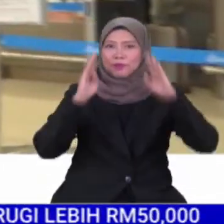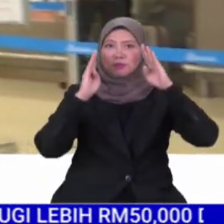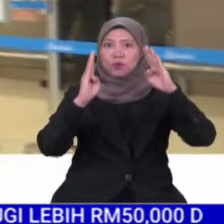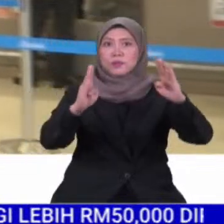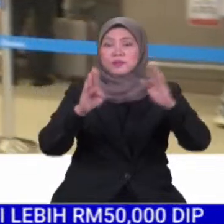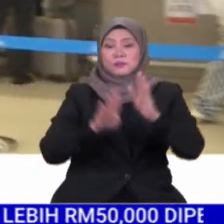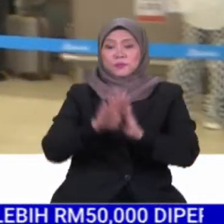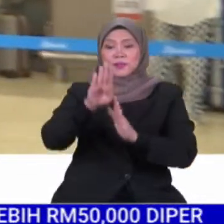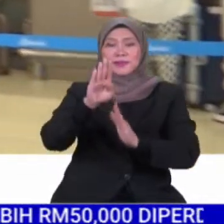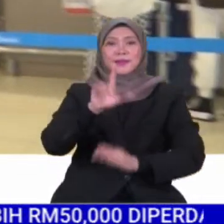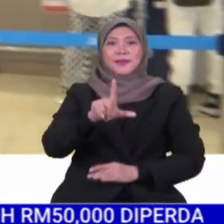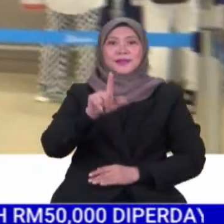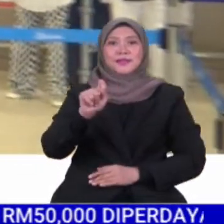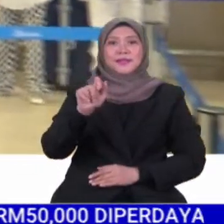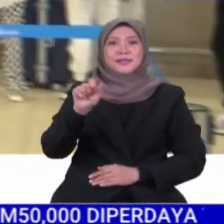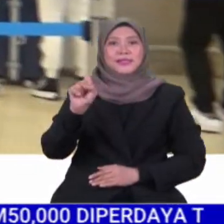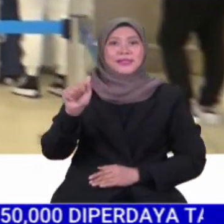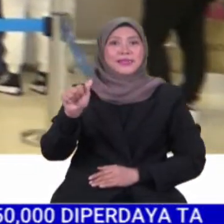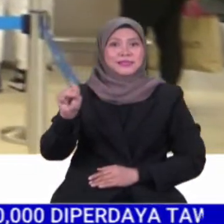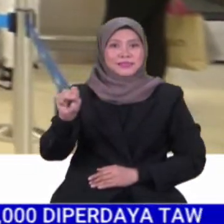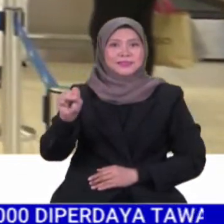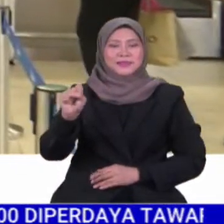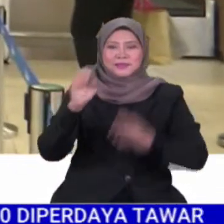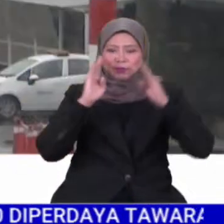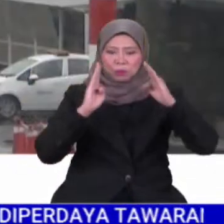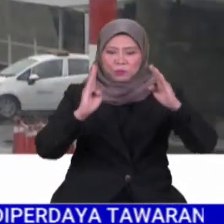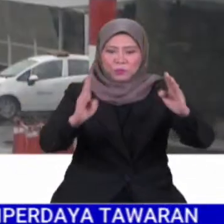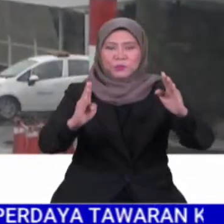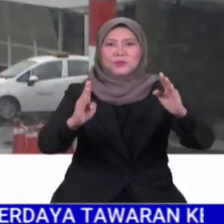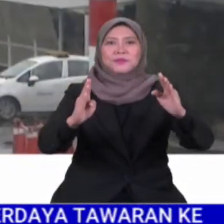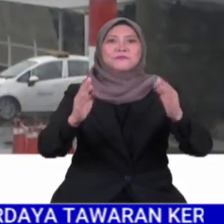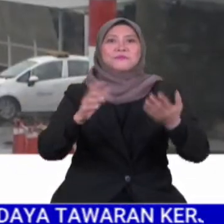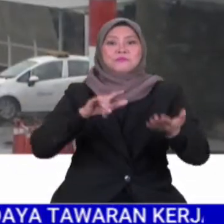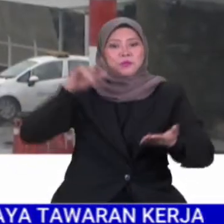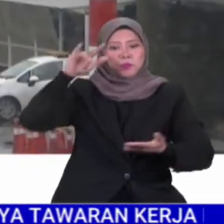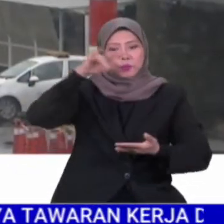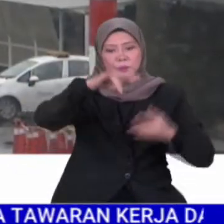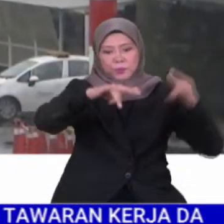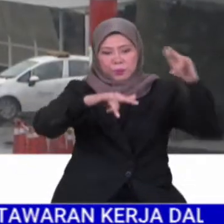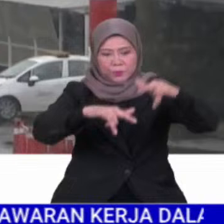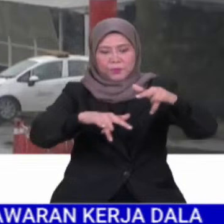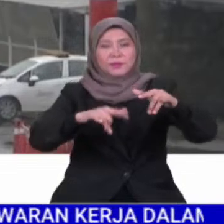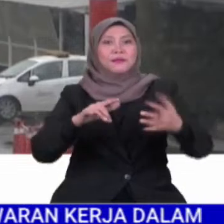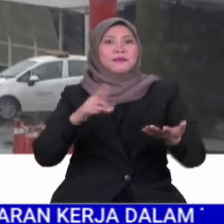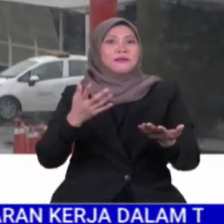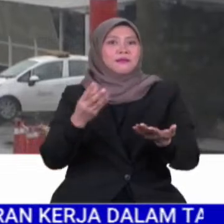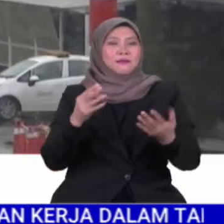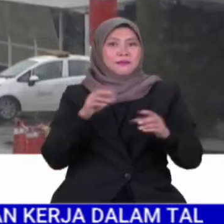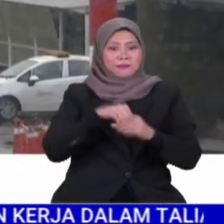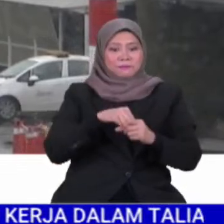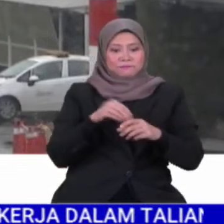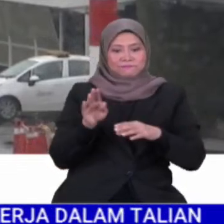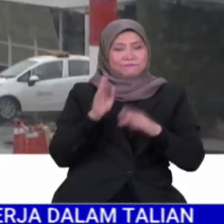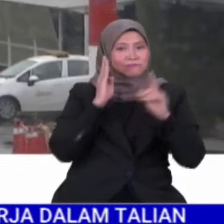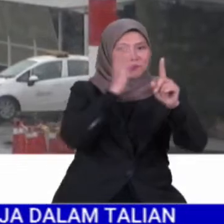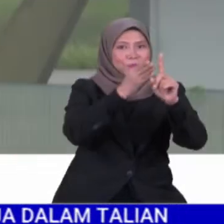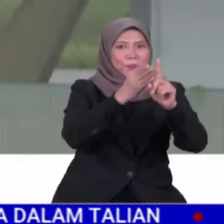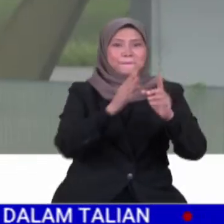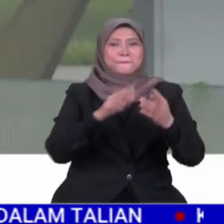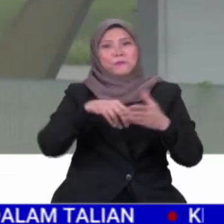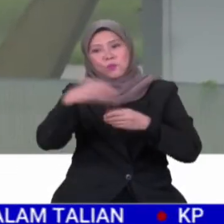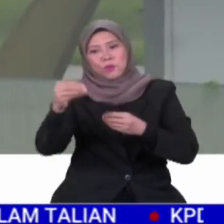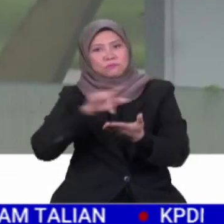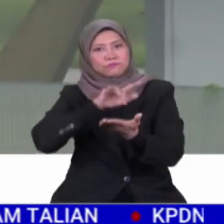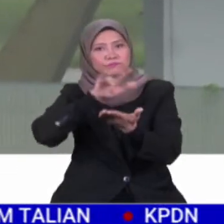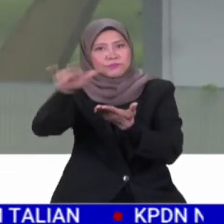Fokus pembangunan LTSAAAS tertumpu kepada ekosistem aeroangkasa, penerbangan am dan perniagaan selain lapangan